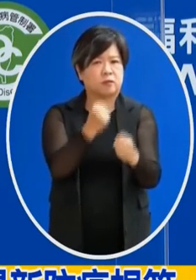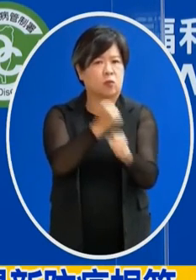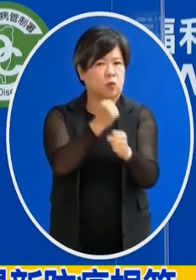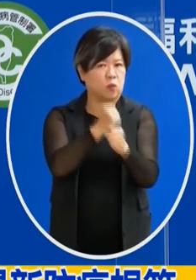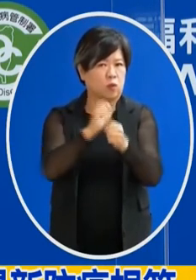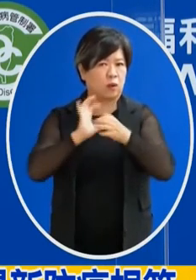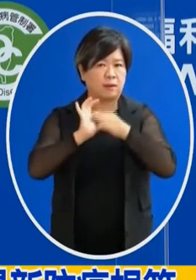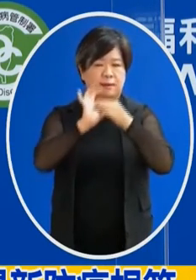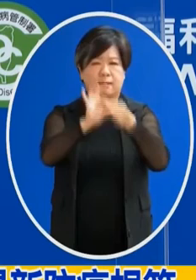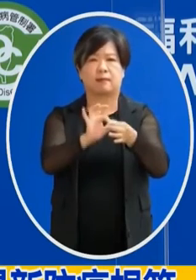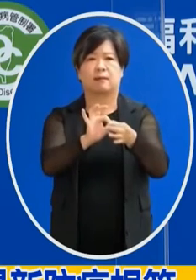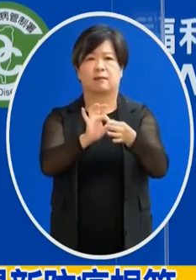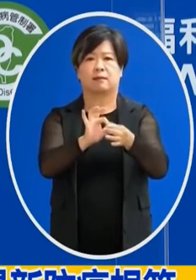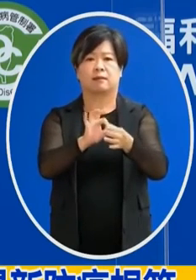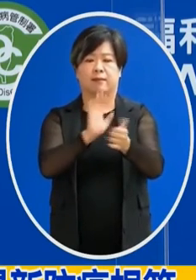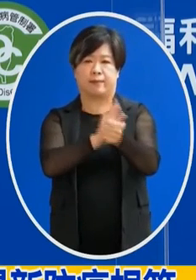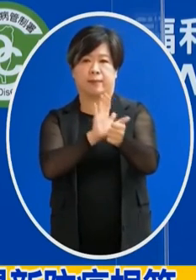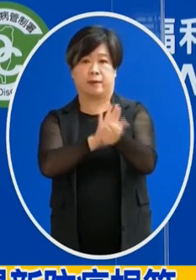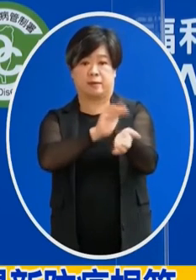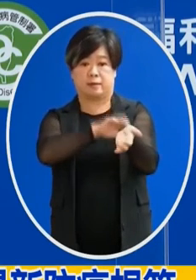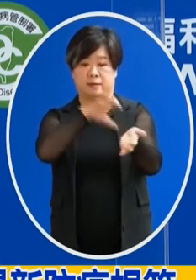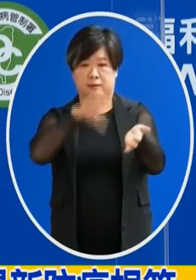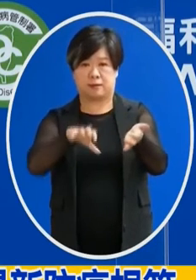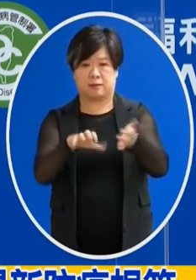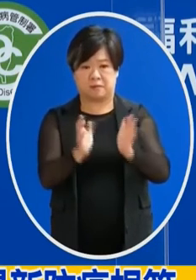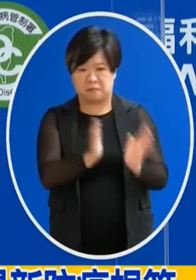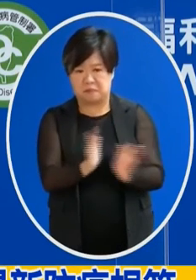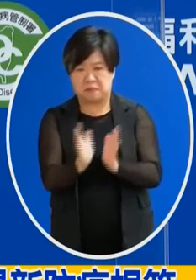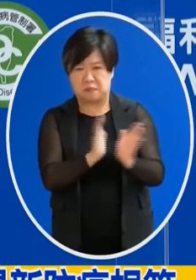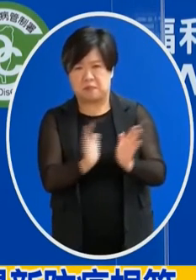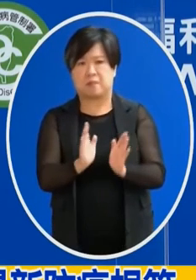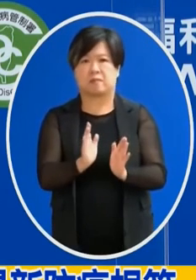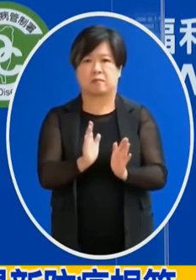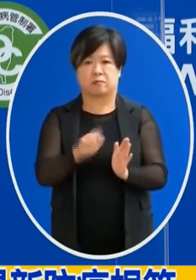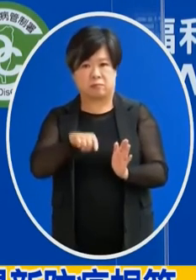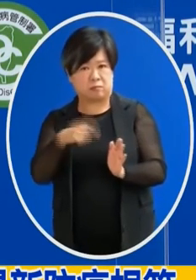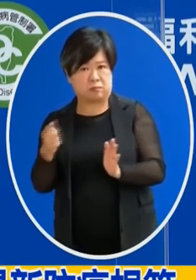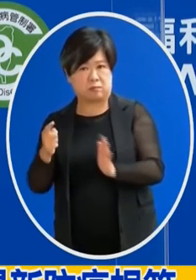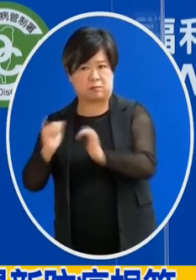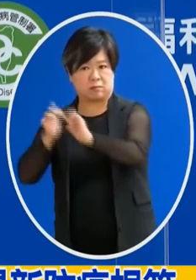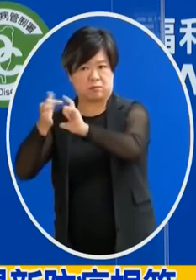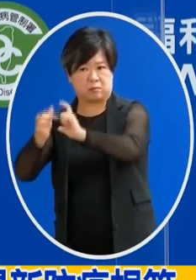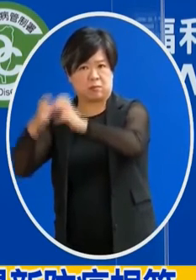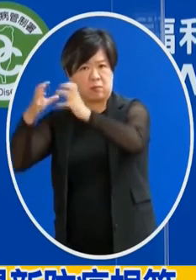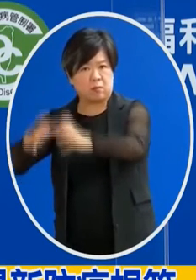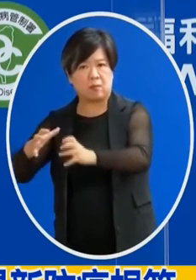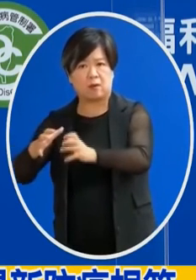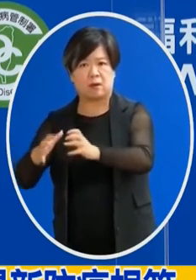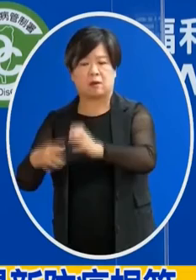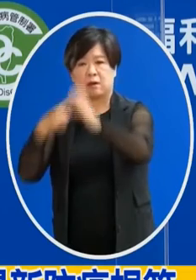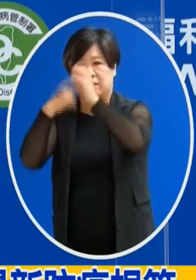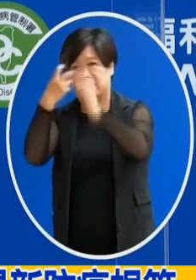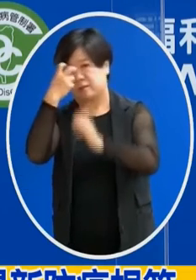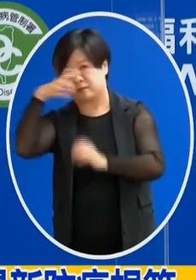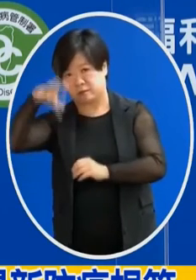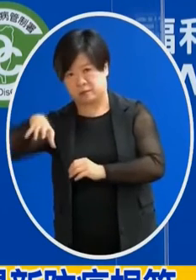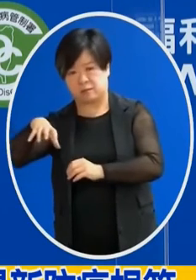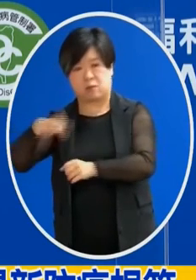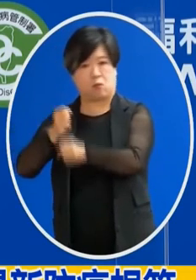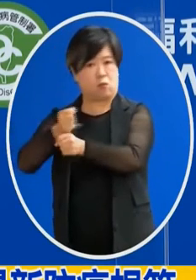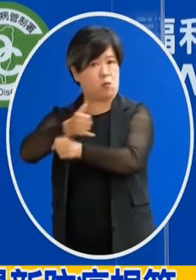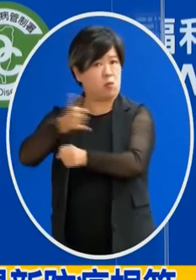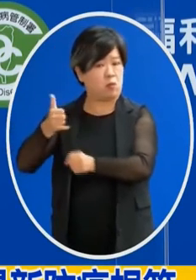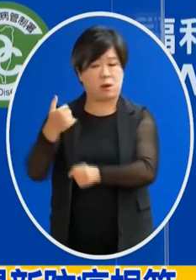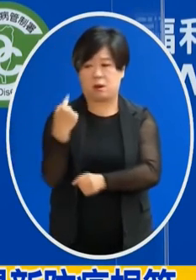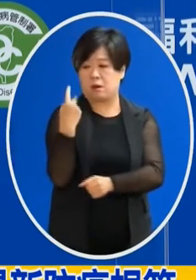继续来做医院的医疗的准备。那社区采检站所需的人力，那前几